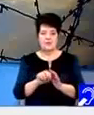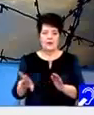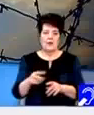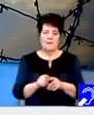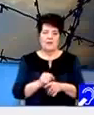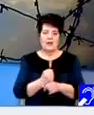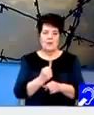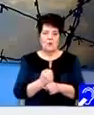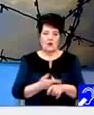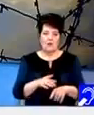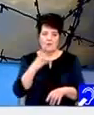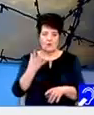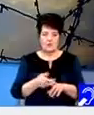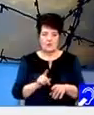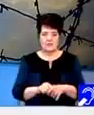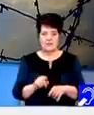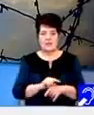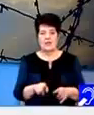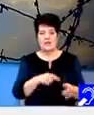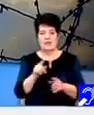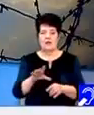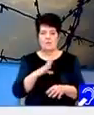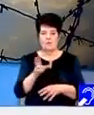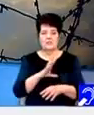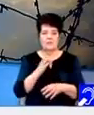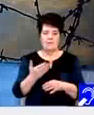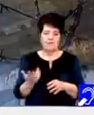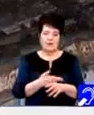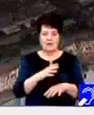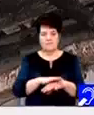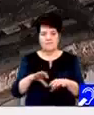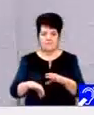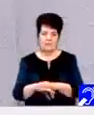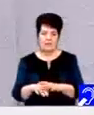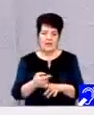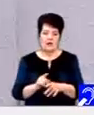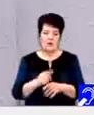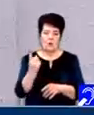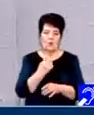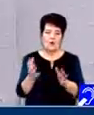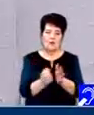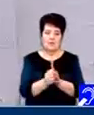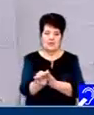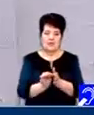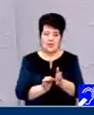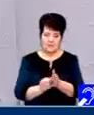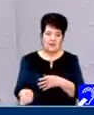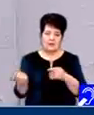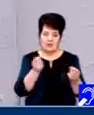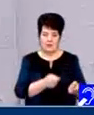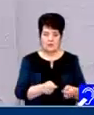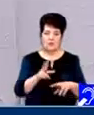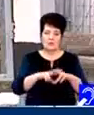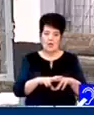la muncă. Cei doi aveau dreptul să se deplaseze fără escort în afara penitenciarului. Unul dintre ei a fost prins repede și adus înapoi